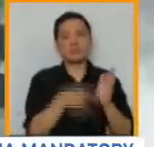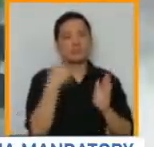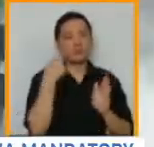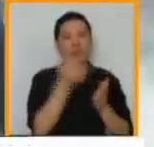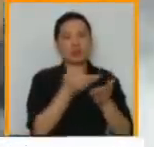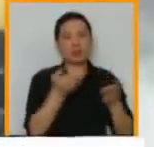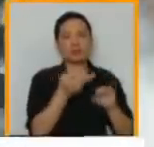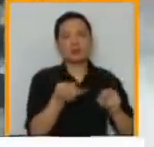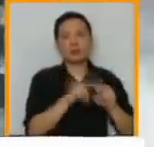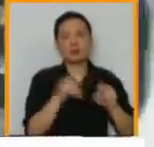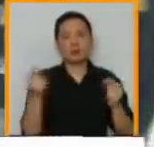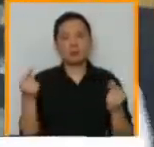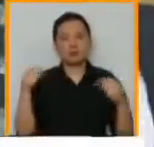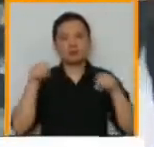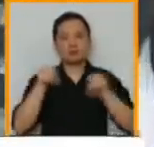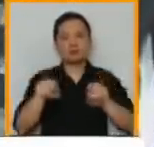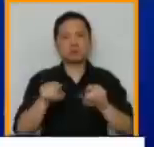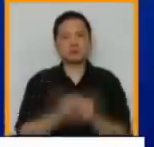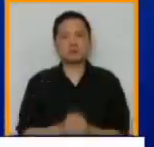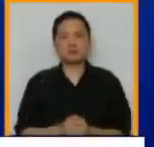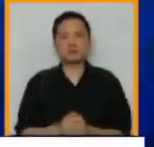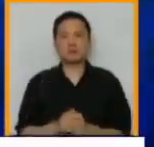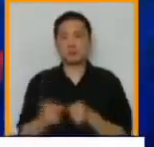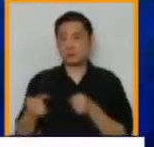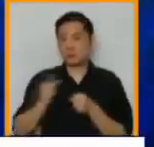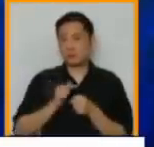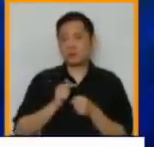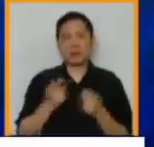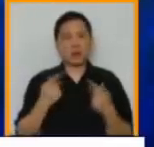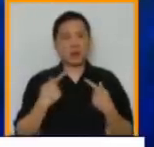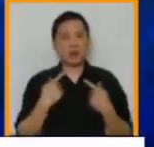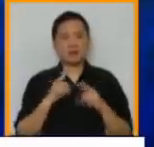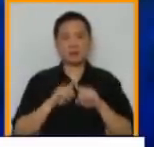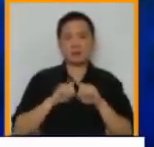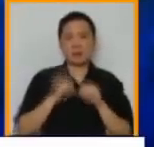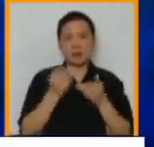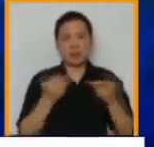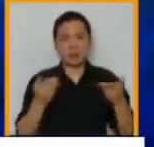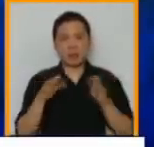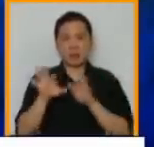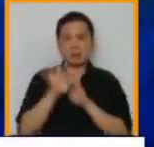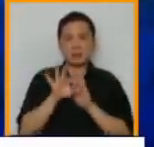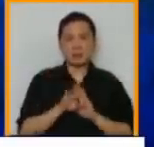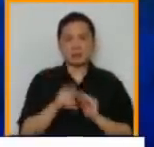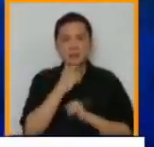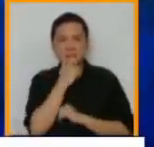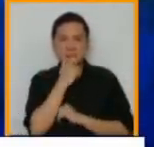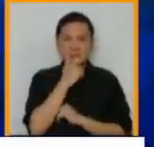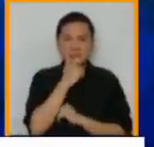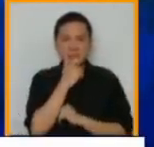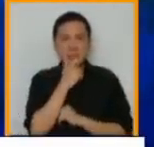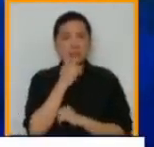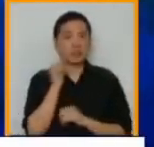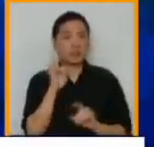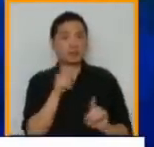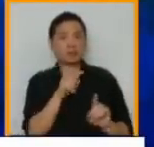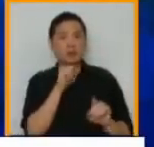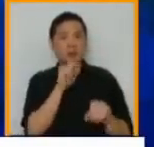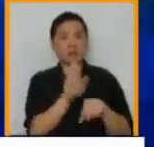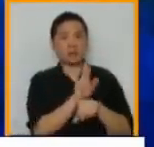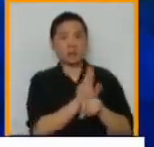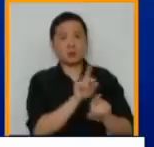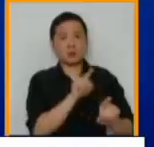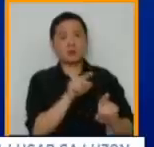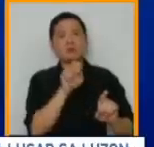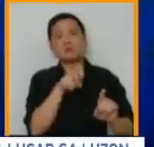may mapagpipilian pa rin ang mga mamimili. May ilang brands kasi ng Noche Buena items na kung hindi gagalaw, eh magbababa naman